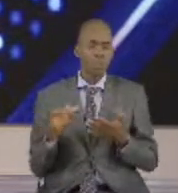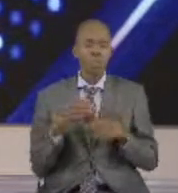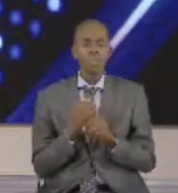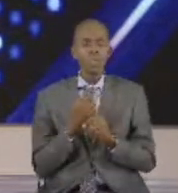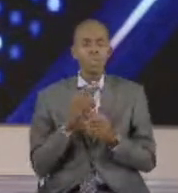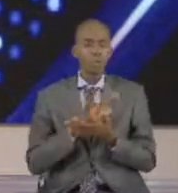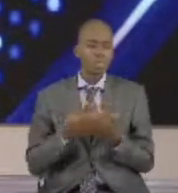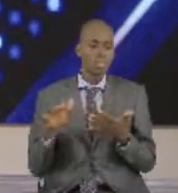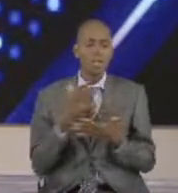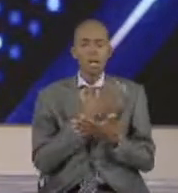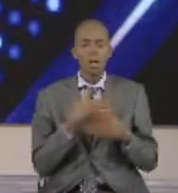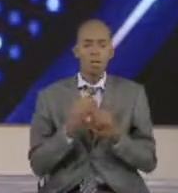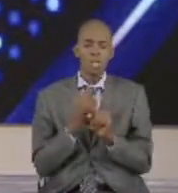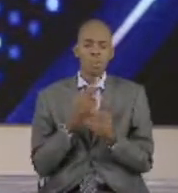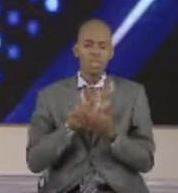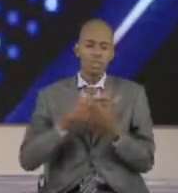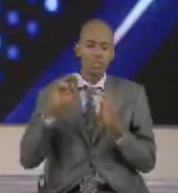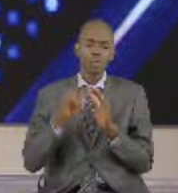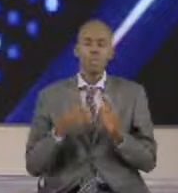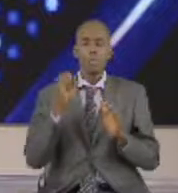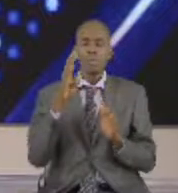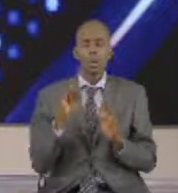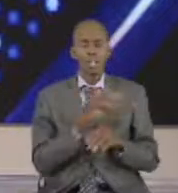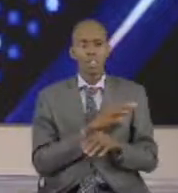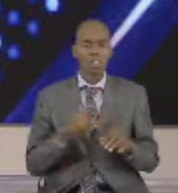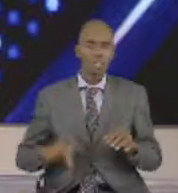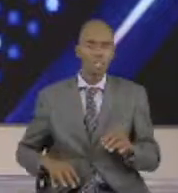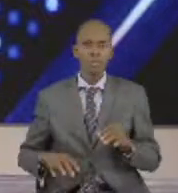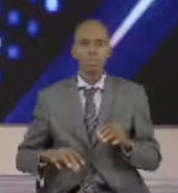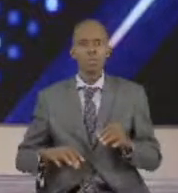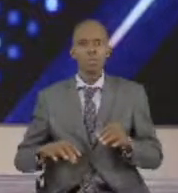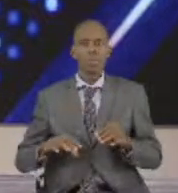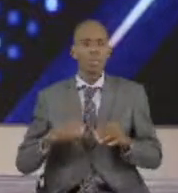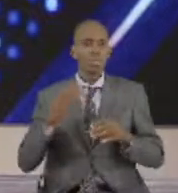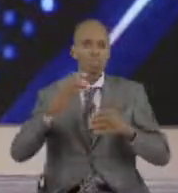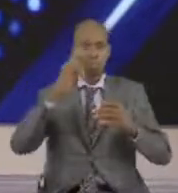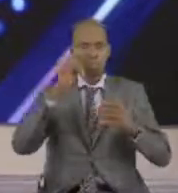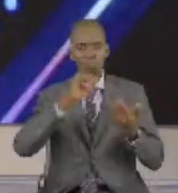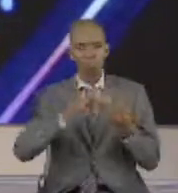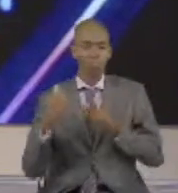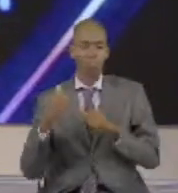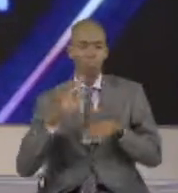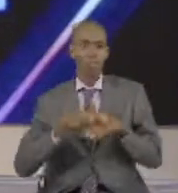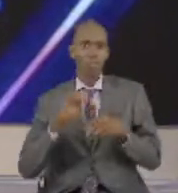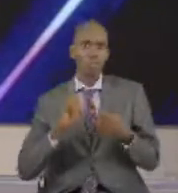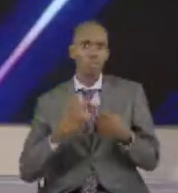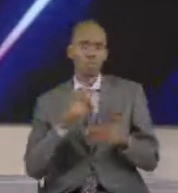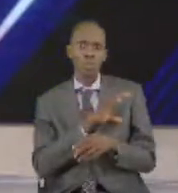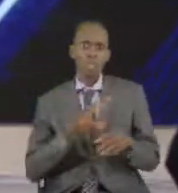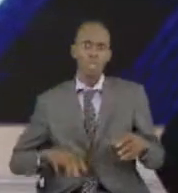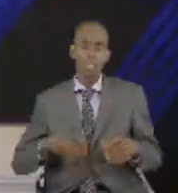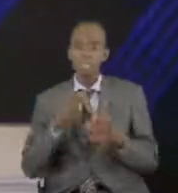saint, juste par Christ. Les églises baptisées en Christ.